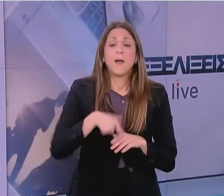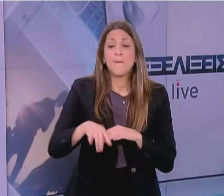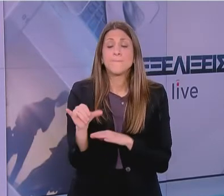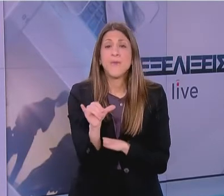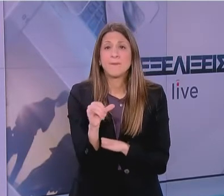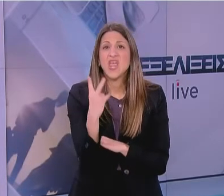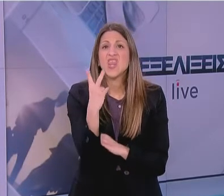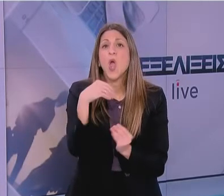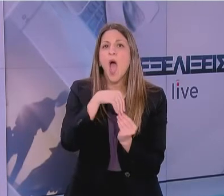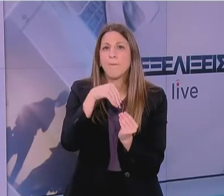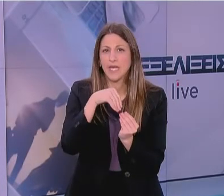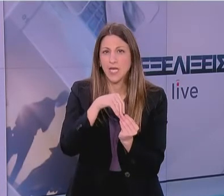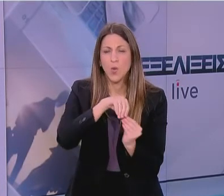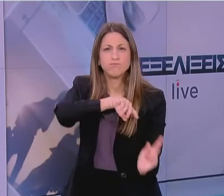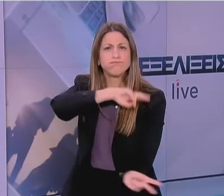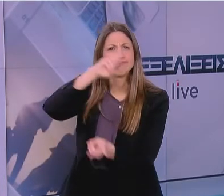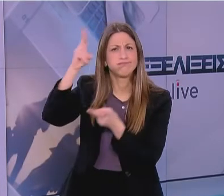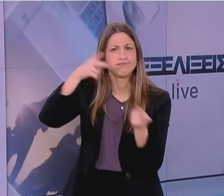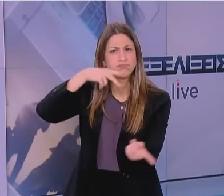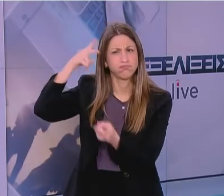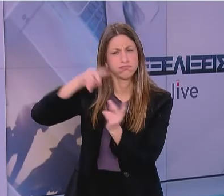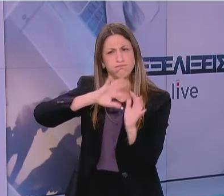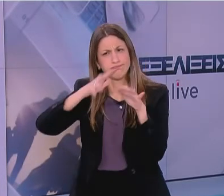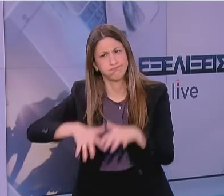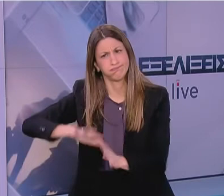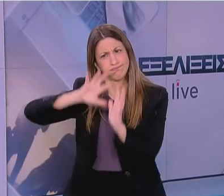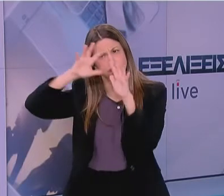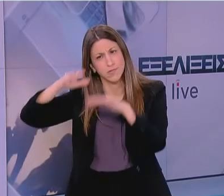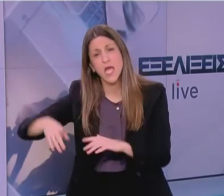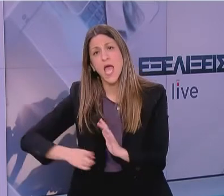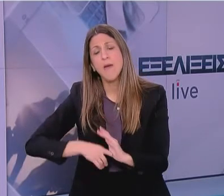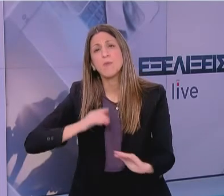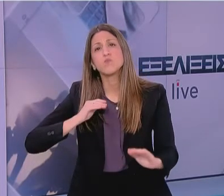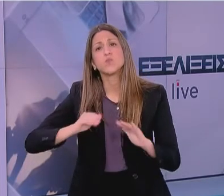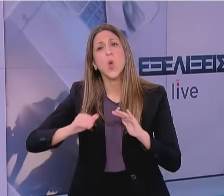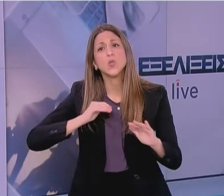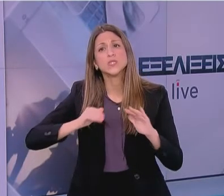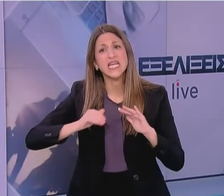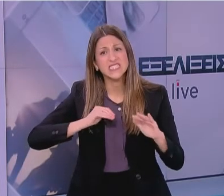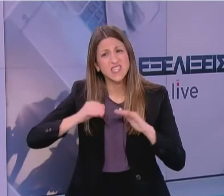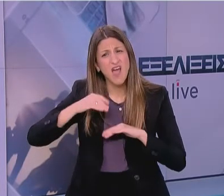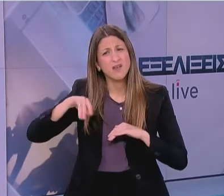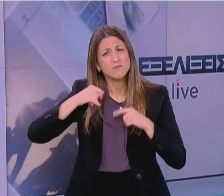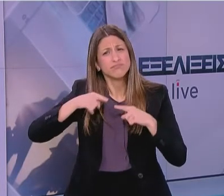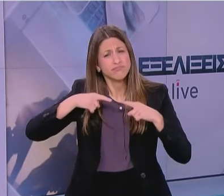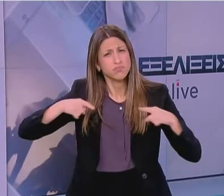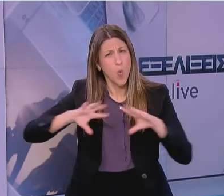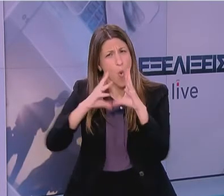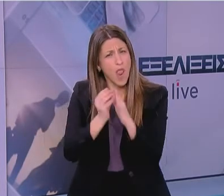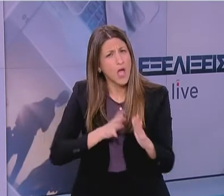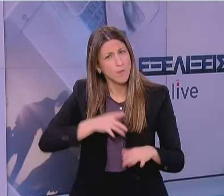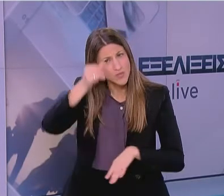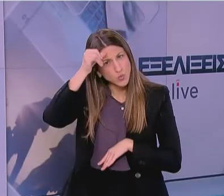επικίνδυνων καιρικών φαινομένων που αναμένονται στη χώρα και της ανάγκης προστασίας των ζώων, των επιβατών, των σκαφών που θα ετίθενται σε άμεσο